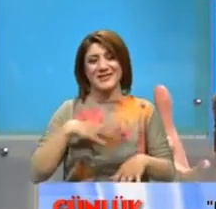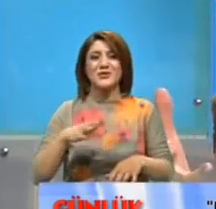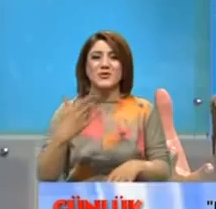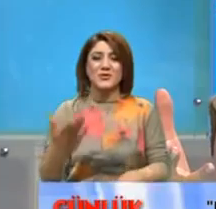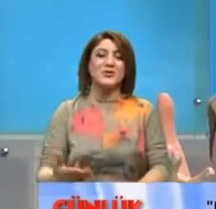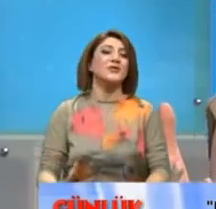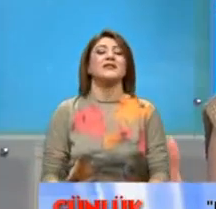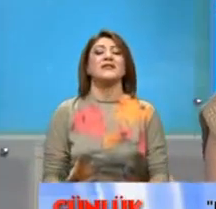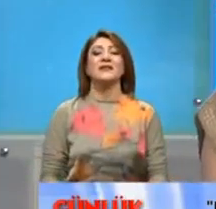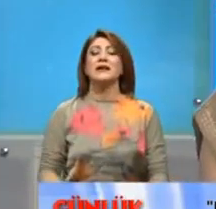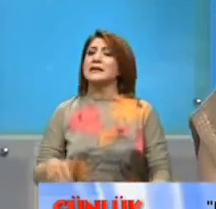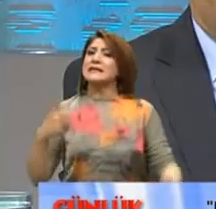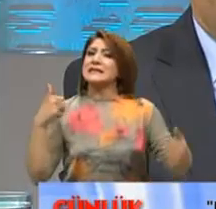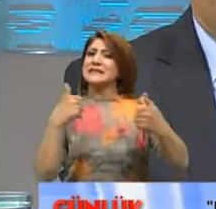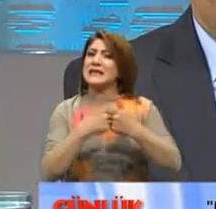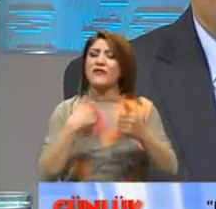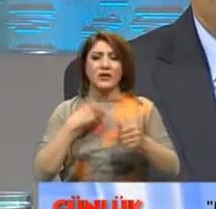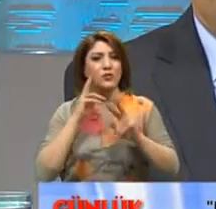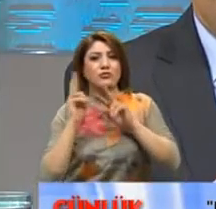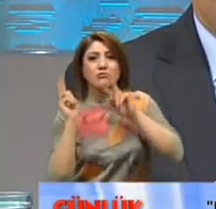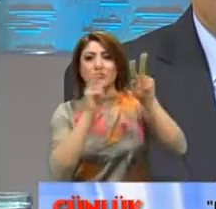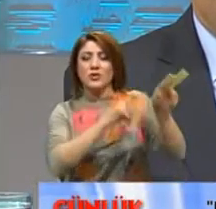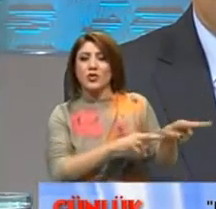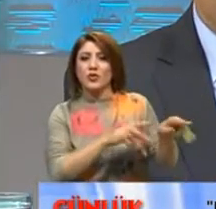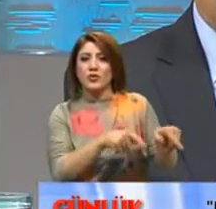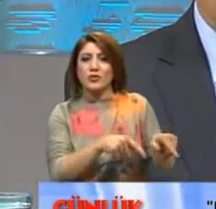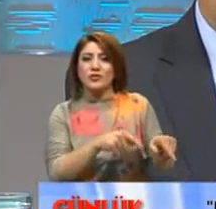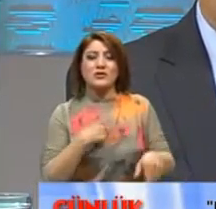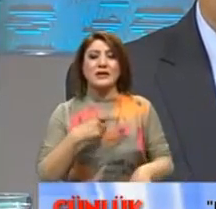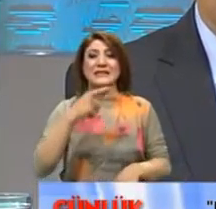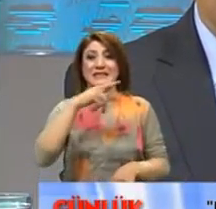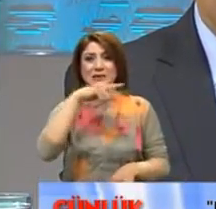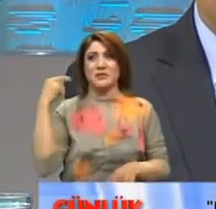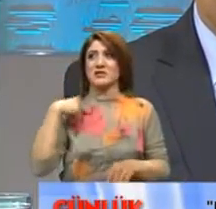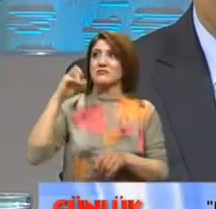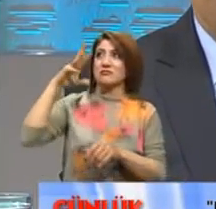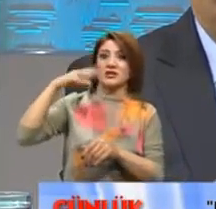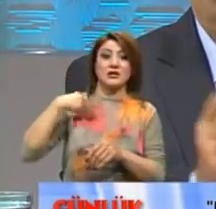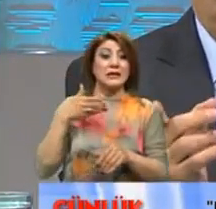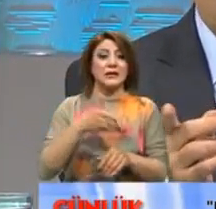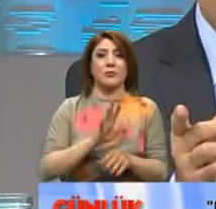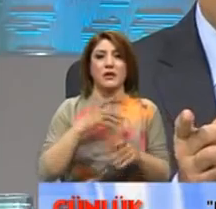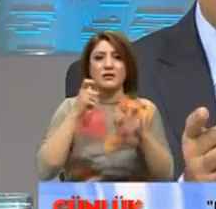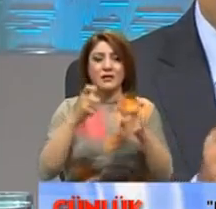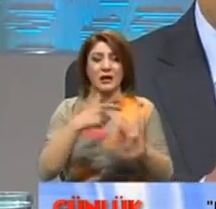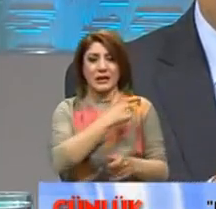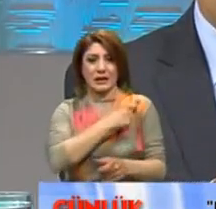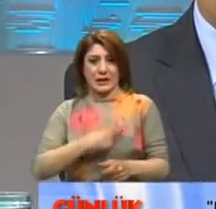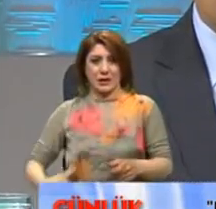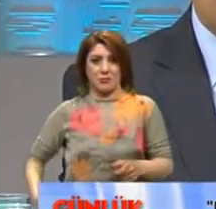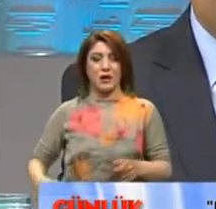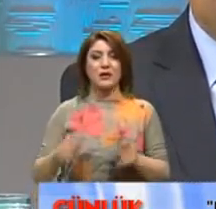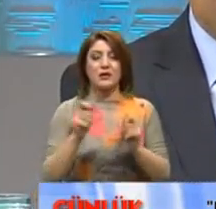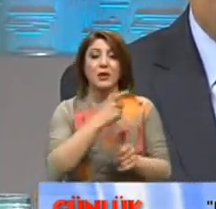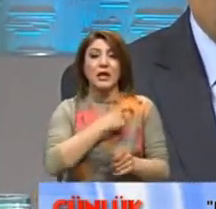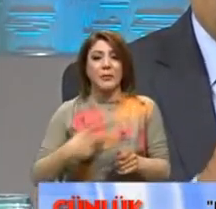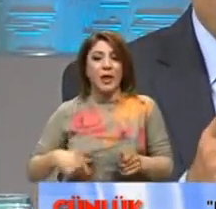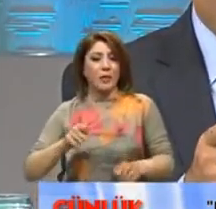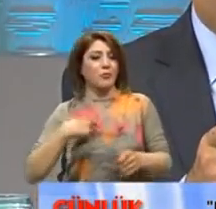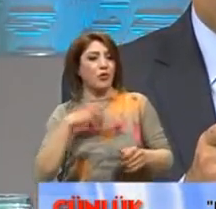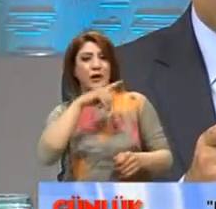düşünün. Trafikte görüyorsunuz. Evet. Herkes evet. çocuğuna ne diyor? Kırmızı ışıkta şöyle geç, kemerini tak. Bakıyorsunuz kemer takılmamış, kırmızı